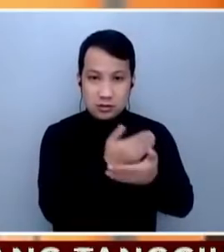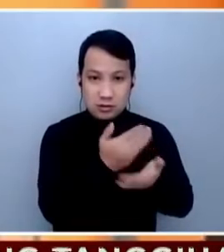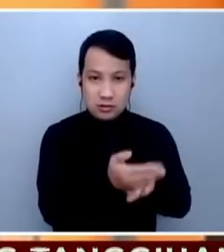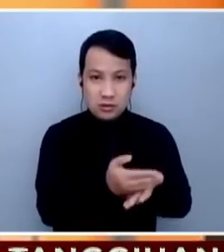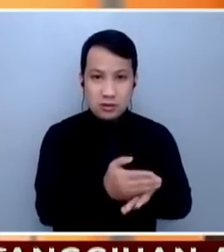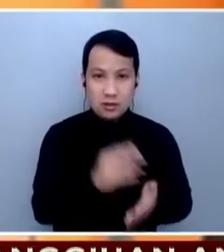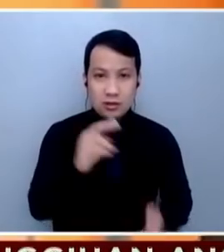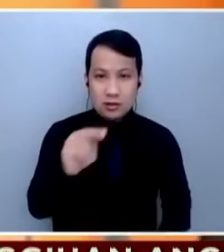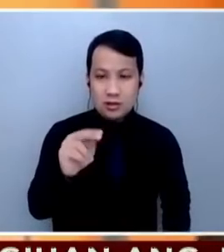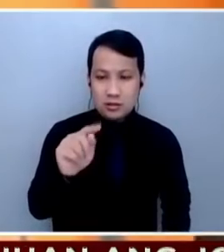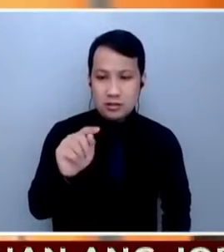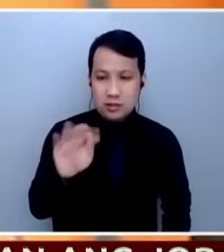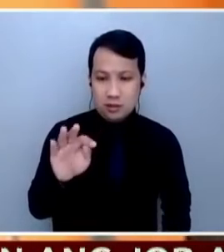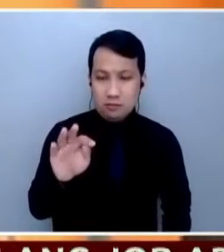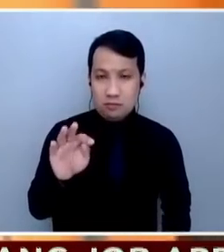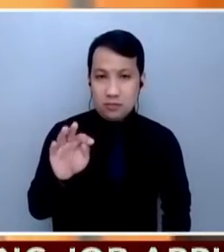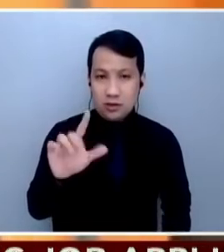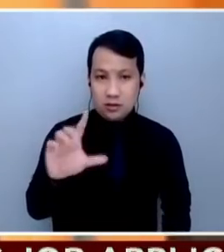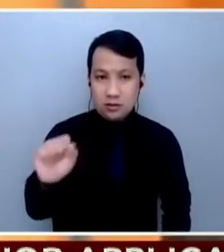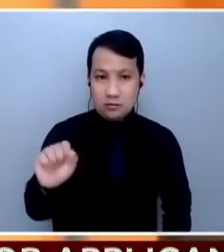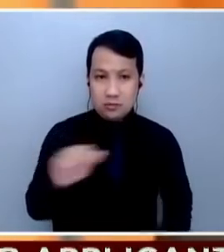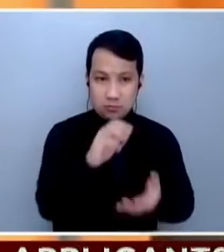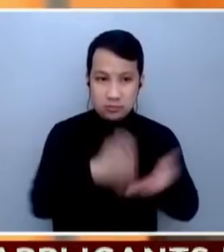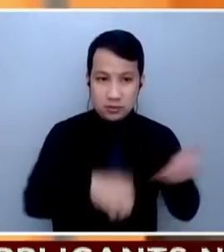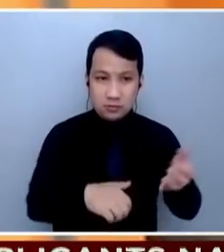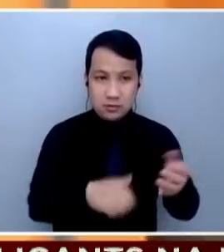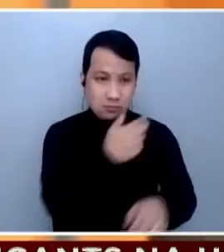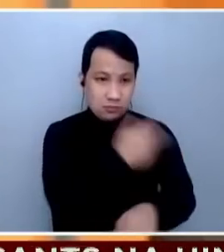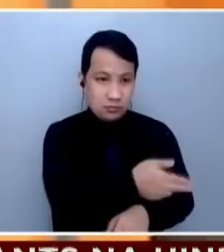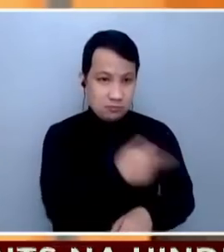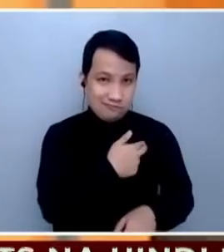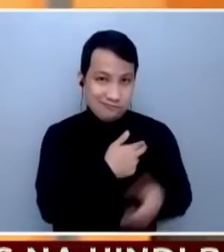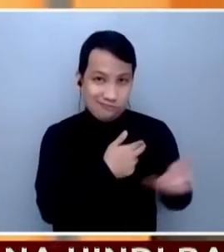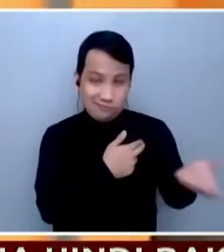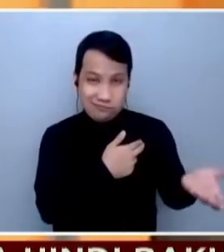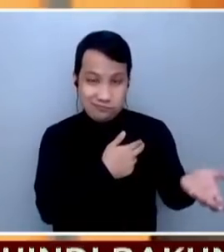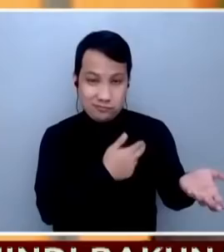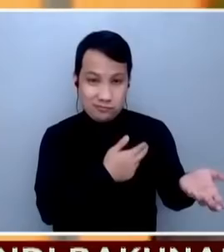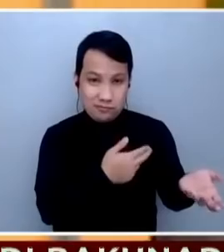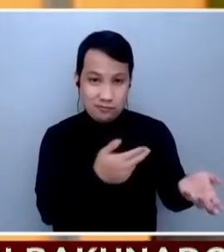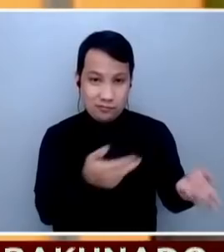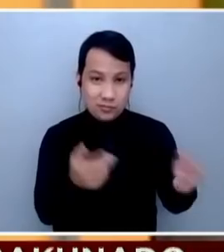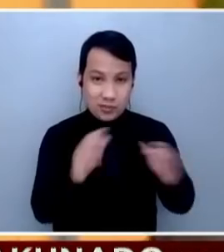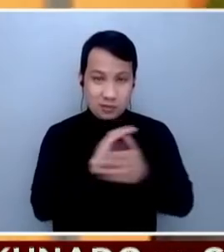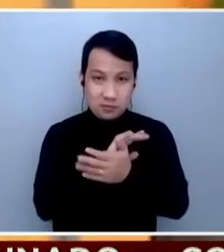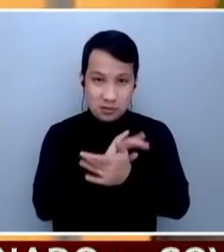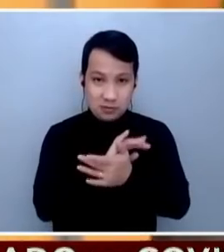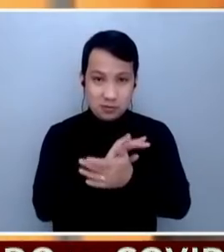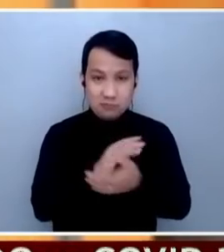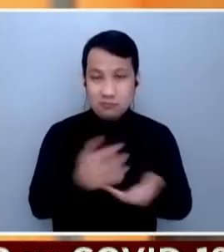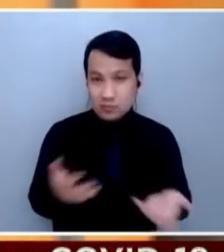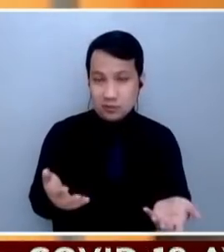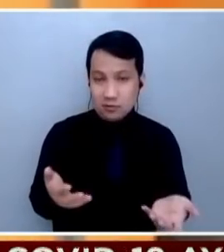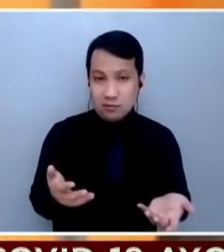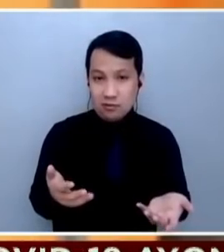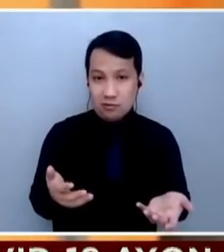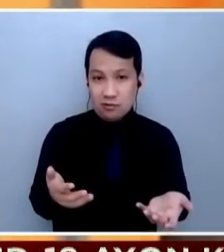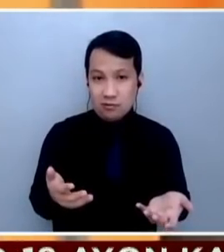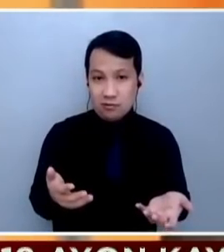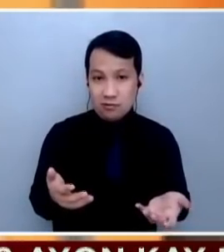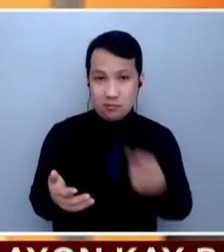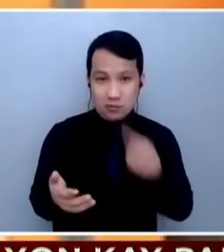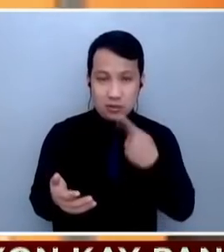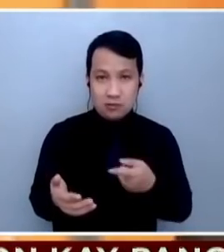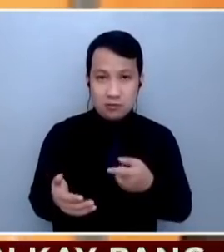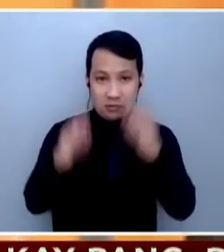NTFLCAC, pero tinapyasan yung budget ng mga ospital sa gitna ng pandemya. So justified